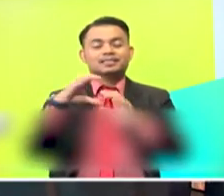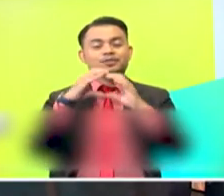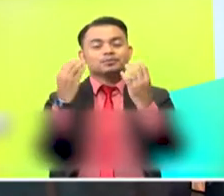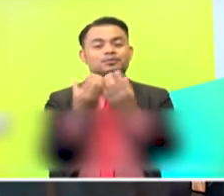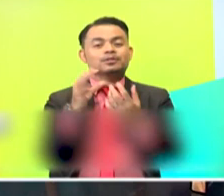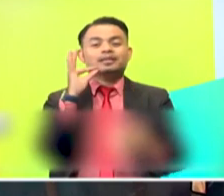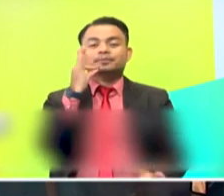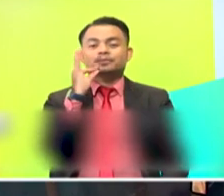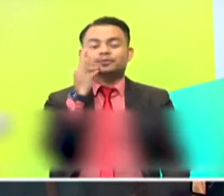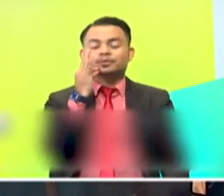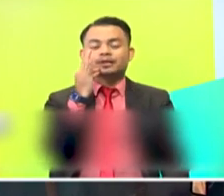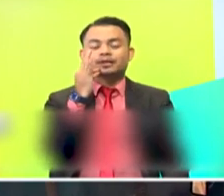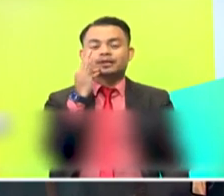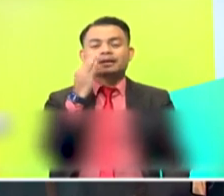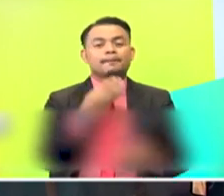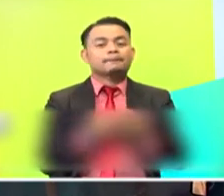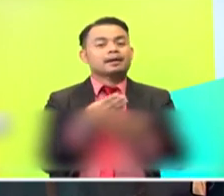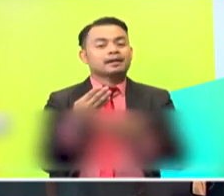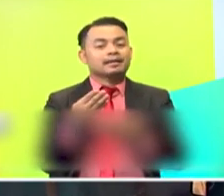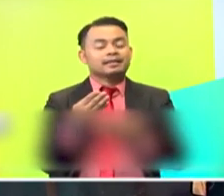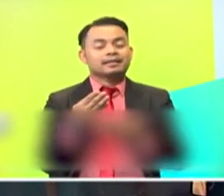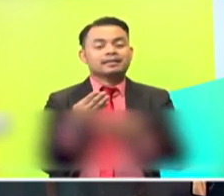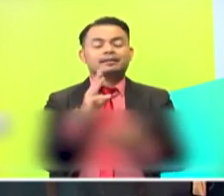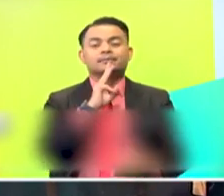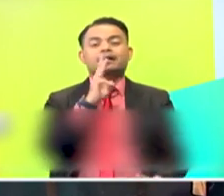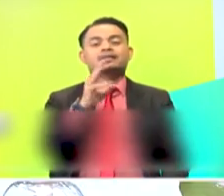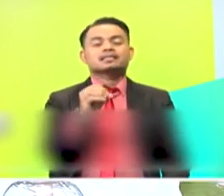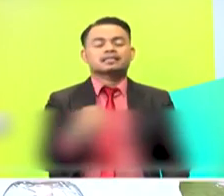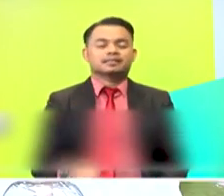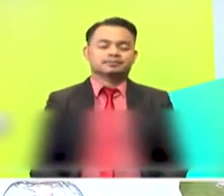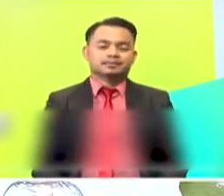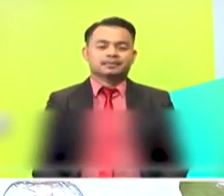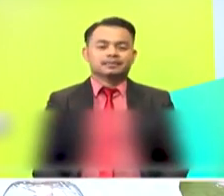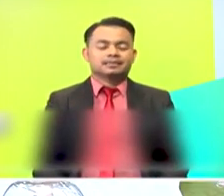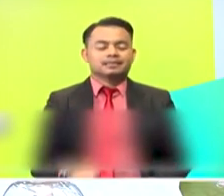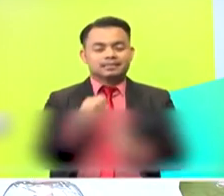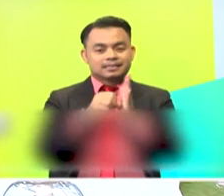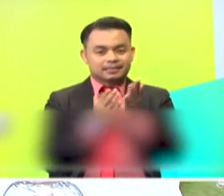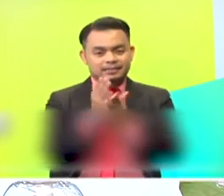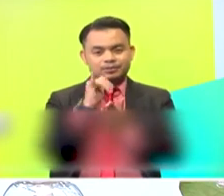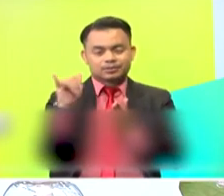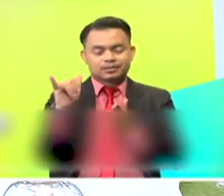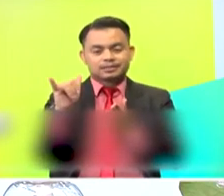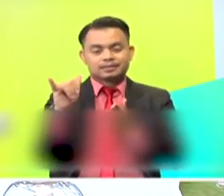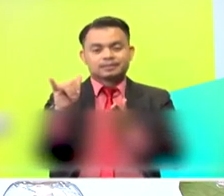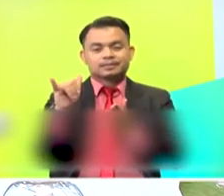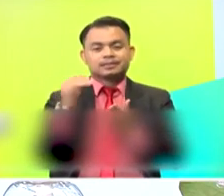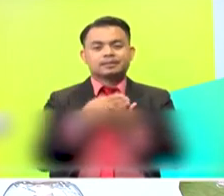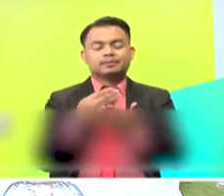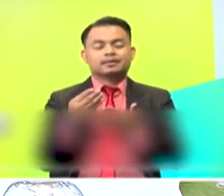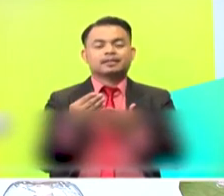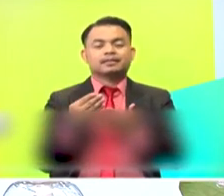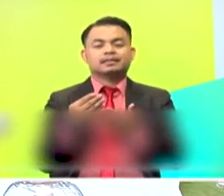ilah bahan basah Oke sego seterusnya kita ada ciri gering Anis Indah dekat sini